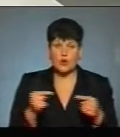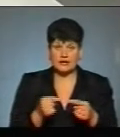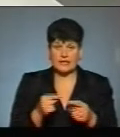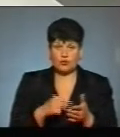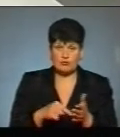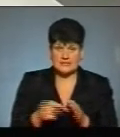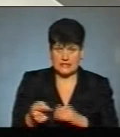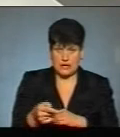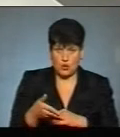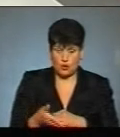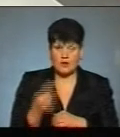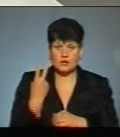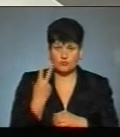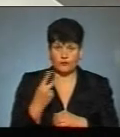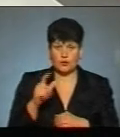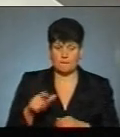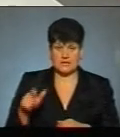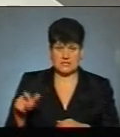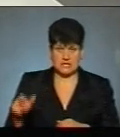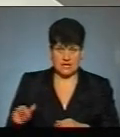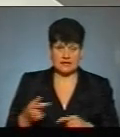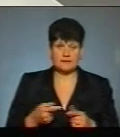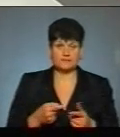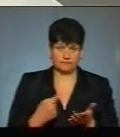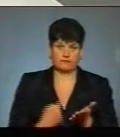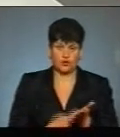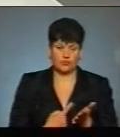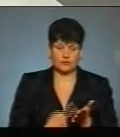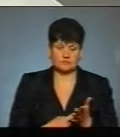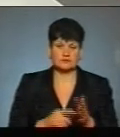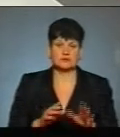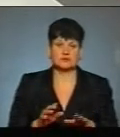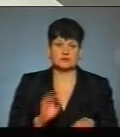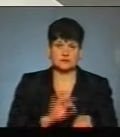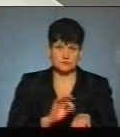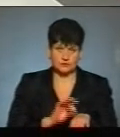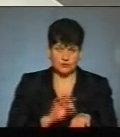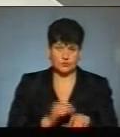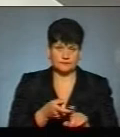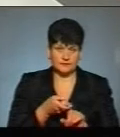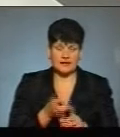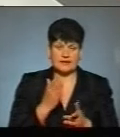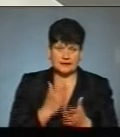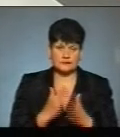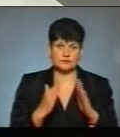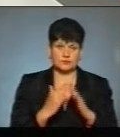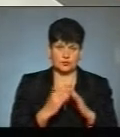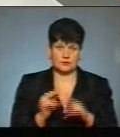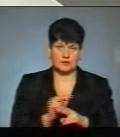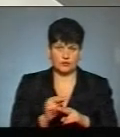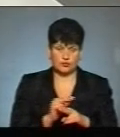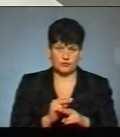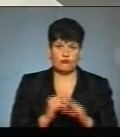Тернополю, двоє пацієнтів з підтвердженим діагнозом COVID-19 знаходяться на амбулаторному лікуванні,